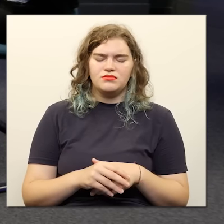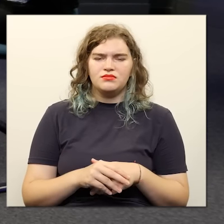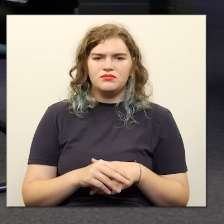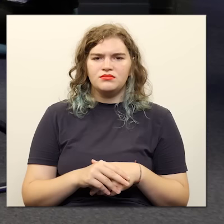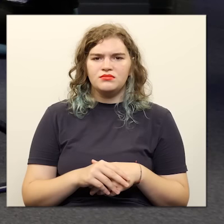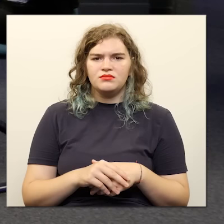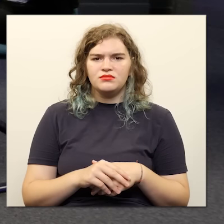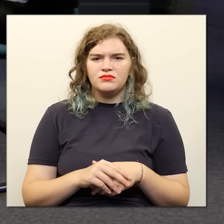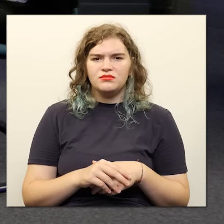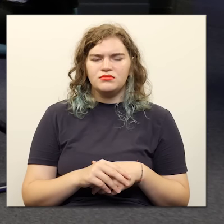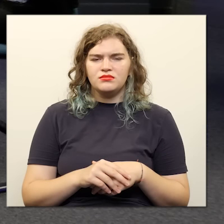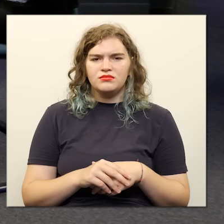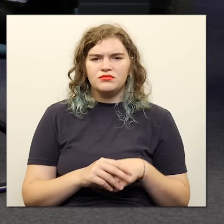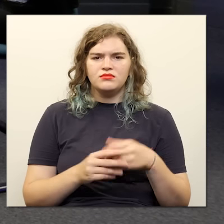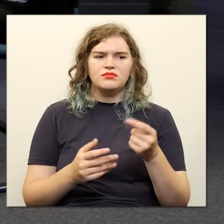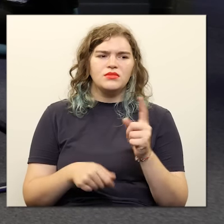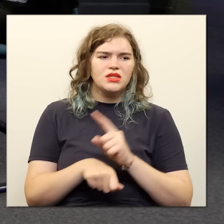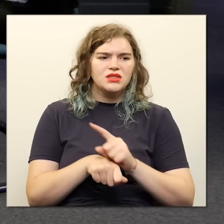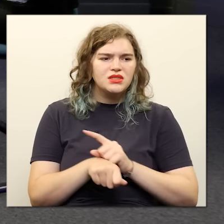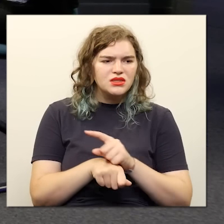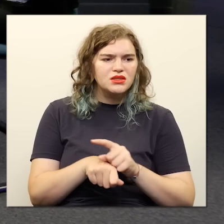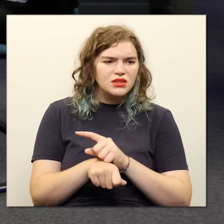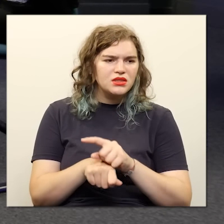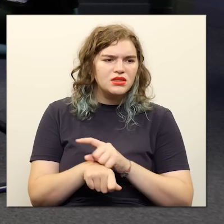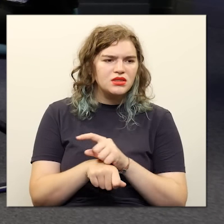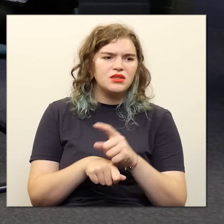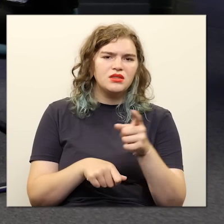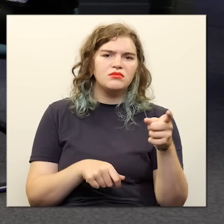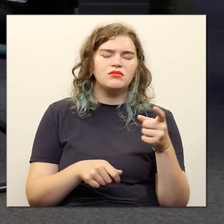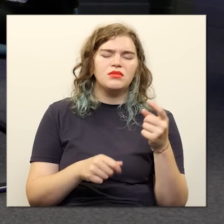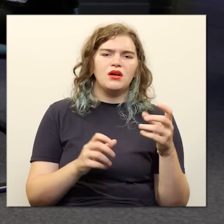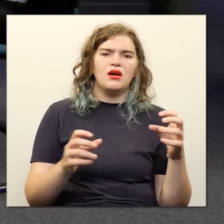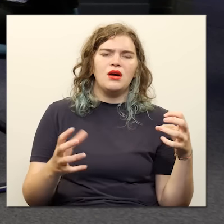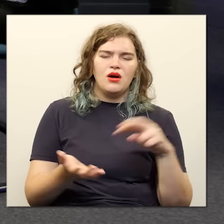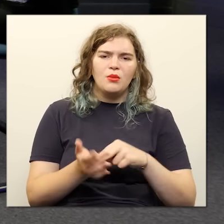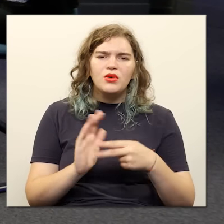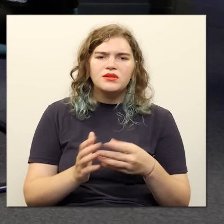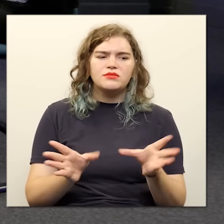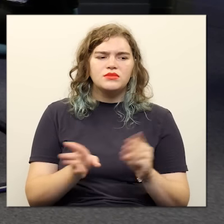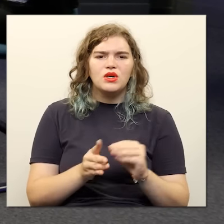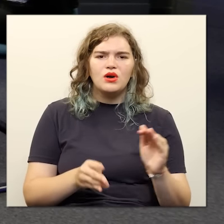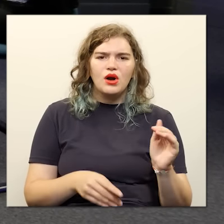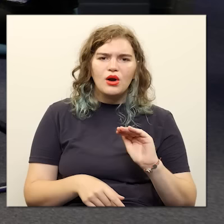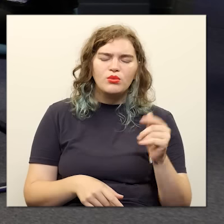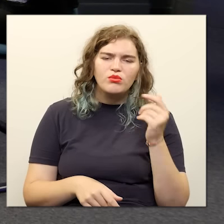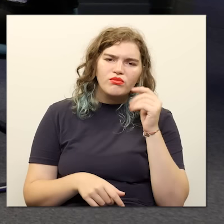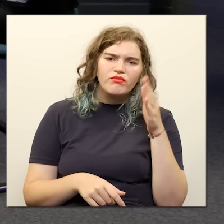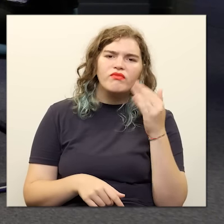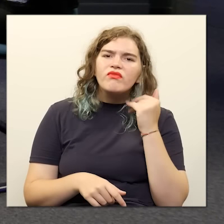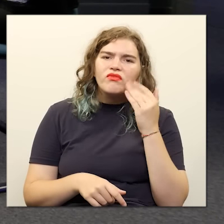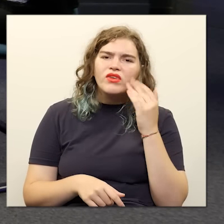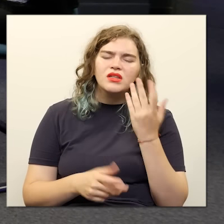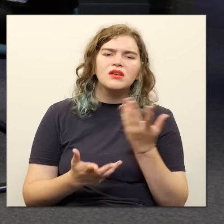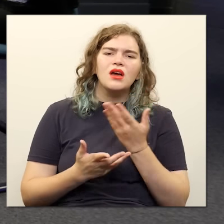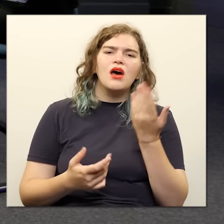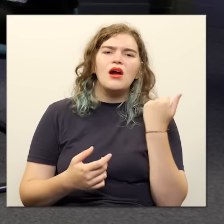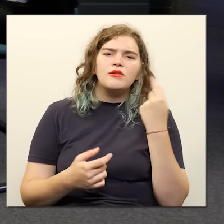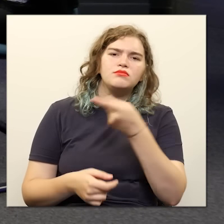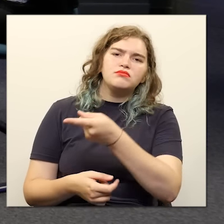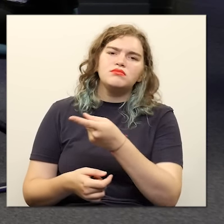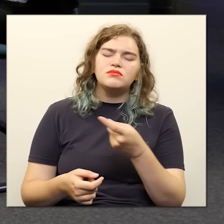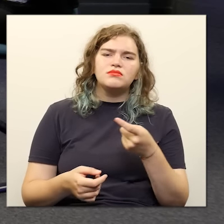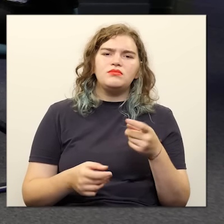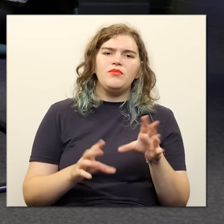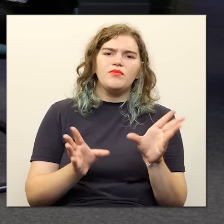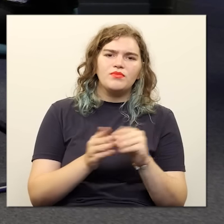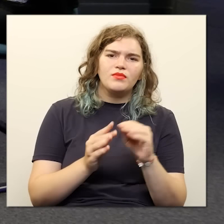Și la un moment dat am organizat cu copilașii, cu fetițele care erau